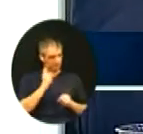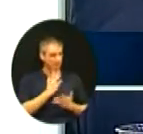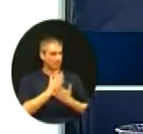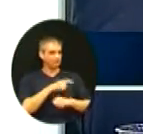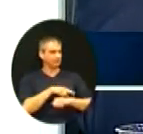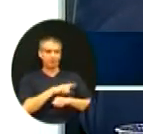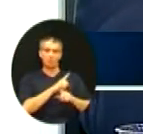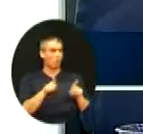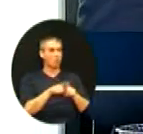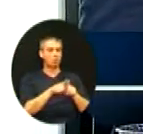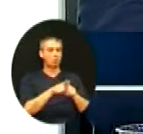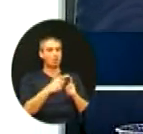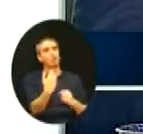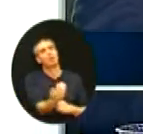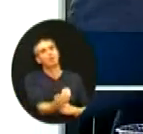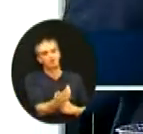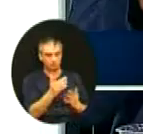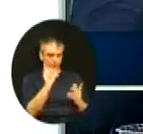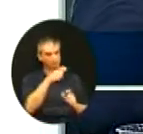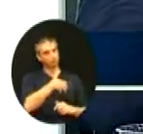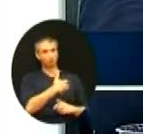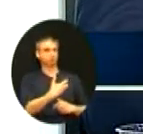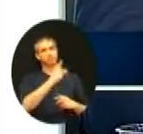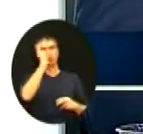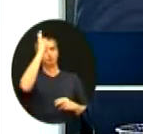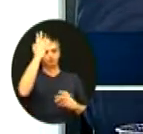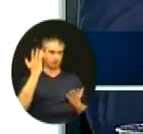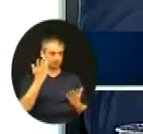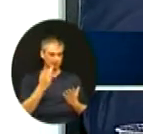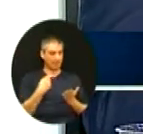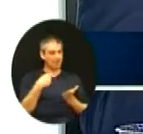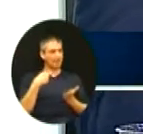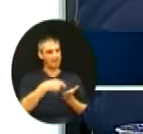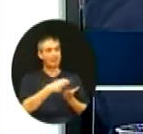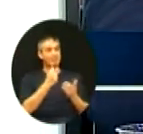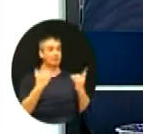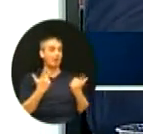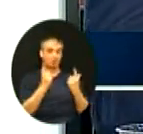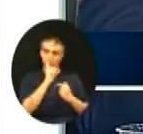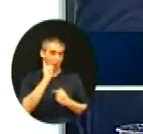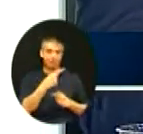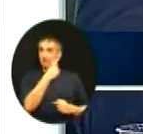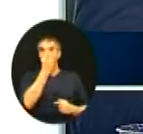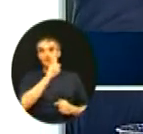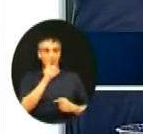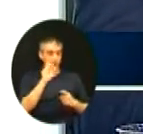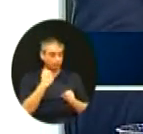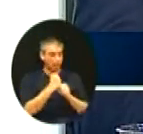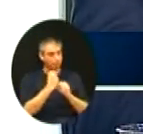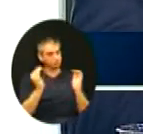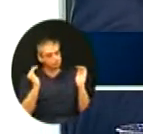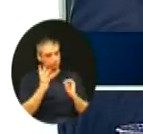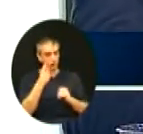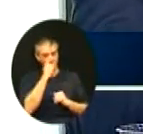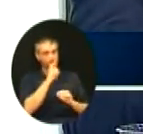נהיה כמו איזה פושטי יד בפני גבירים בחול לממן את חגיגות העצמאות. אולי לא צריך 100 מיליון, אפשר לעשות חגיגות